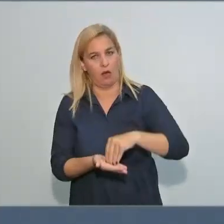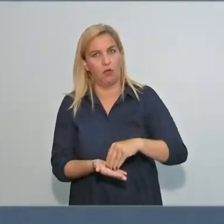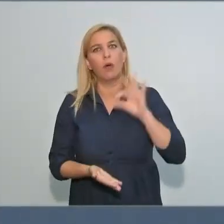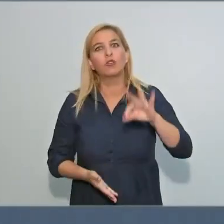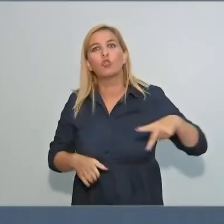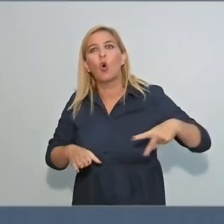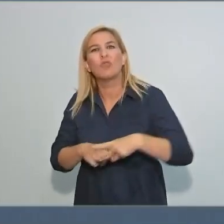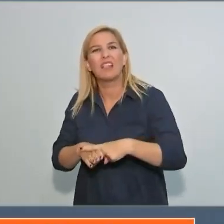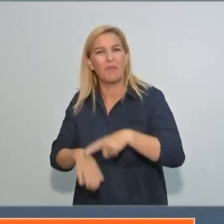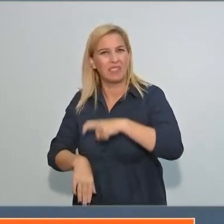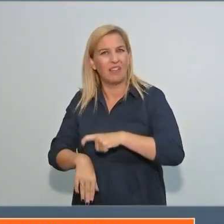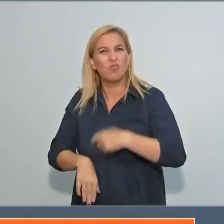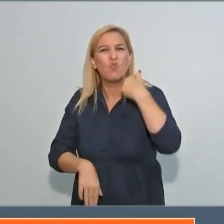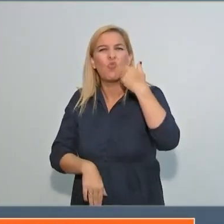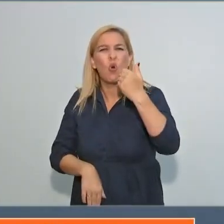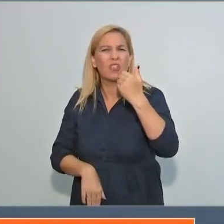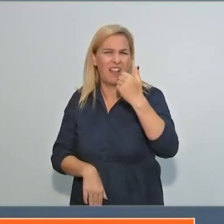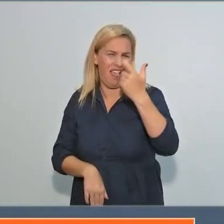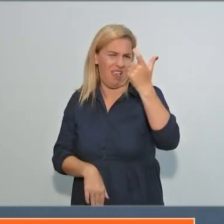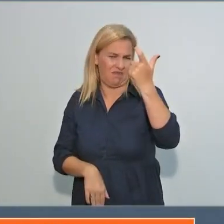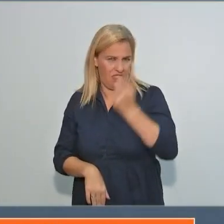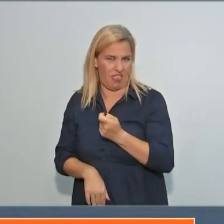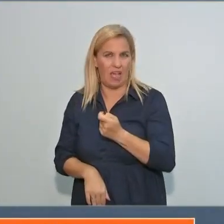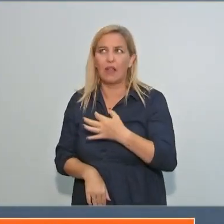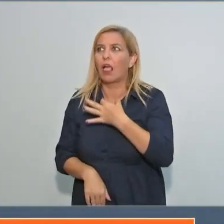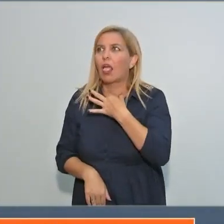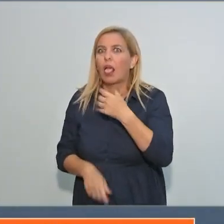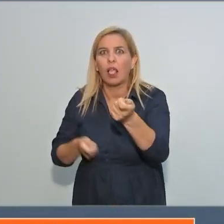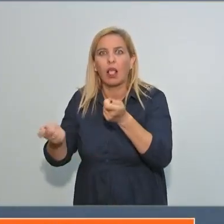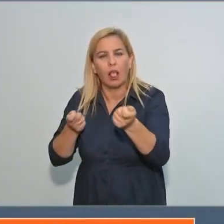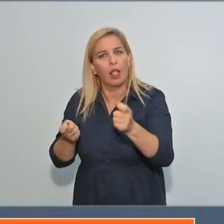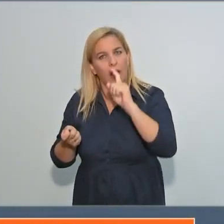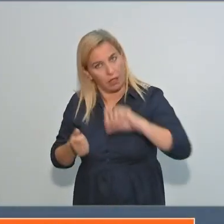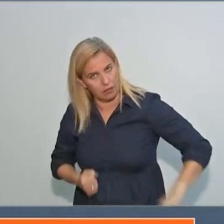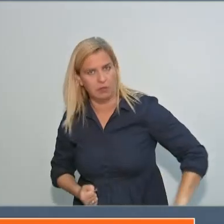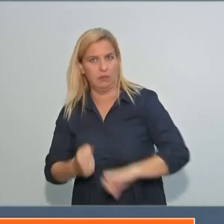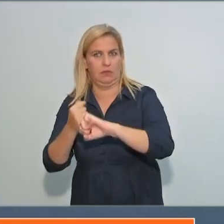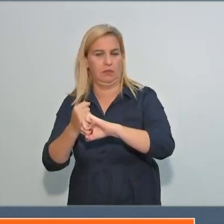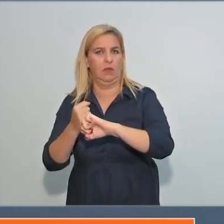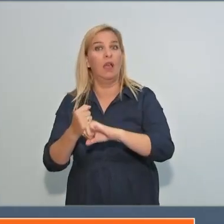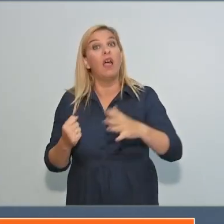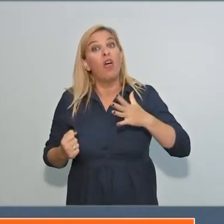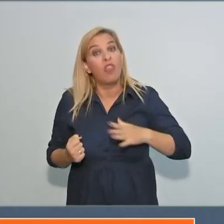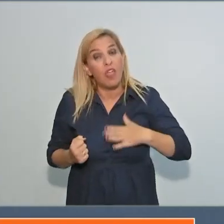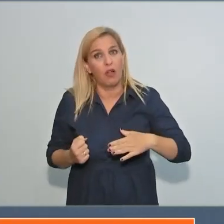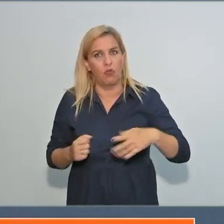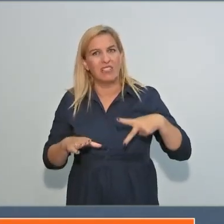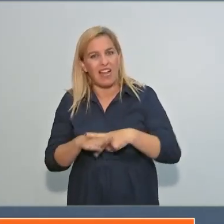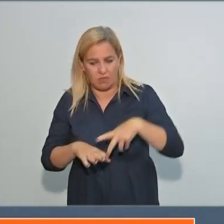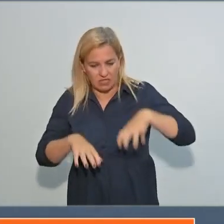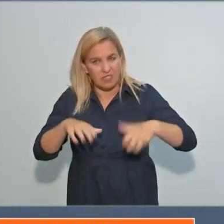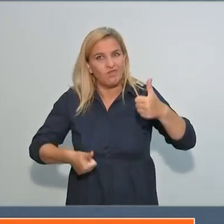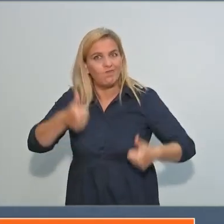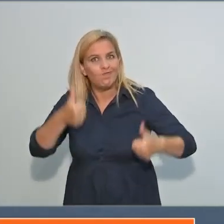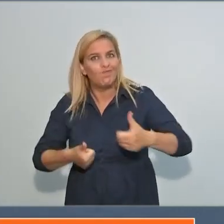Θέλουμε να έχουμε ένα τραπεζικό σύστημα ανταγωνιστικό. Θέλουμε να έχουμε ένα τραπεζικό σύστημα με ανταγωνισμό